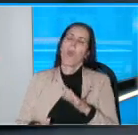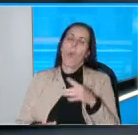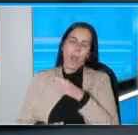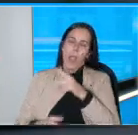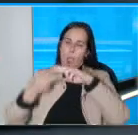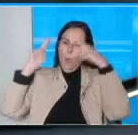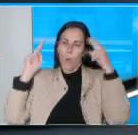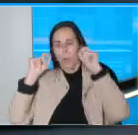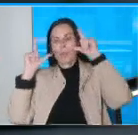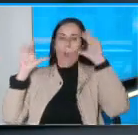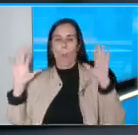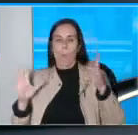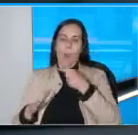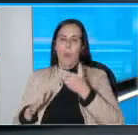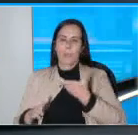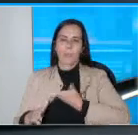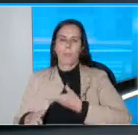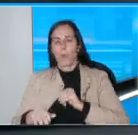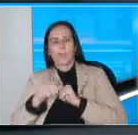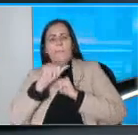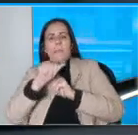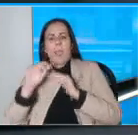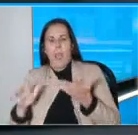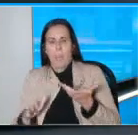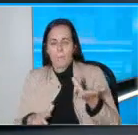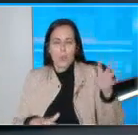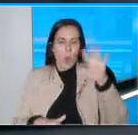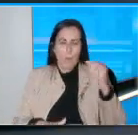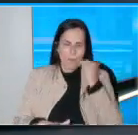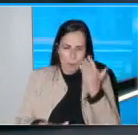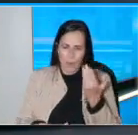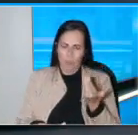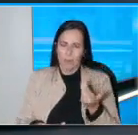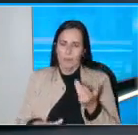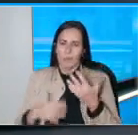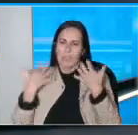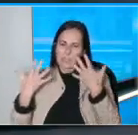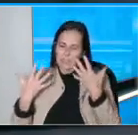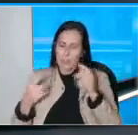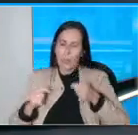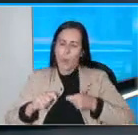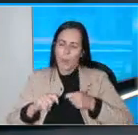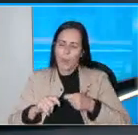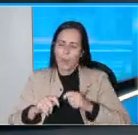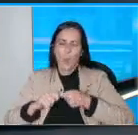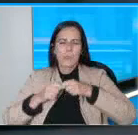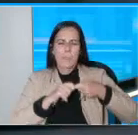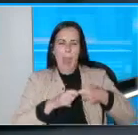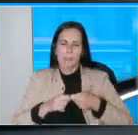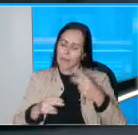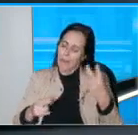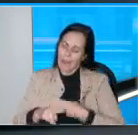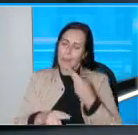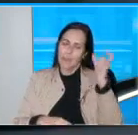אולי הקורדים מתעוררים, אולי הם קיבלו אפילו תמיכה מנאטו וארצות הברית, כל סיפורי קונספירציה